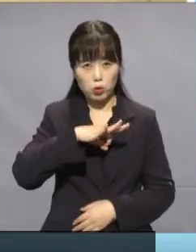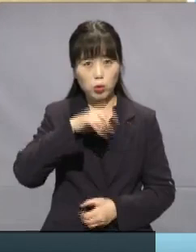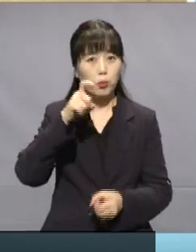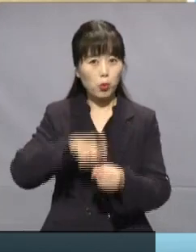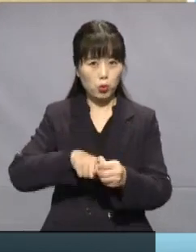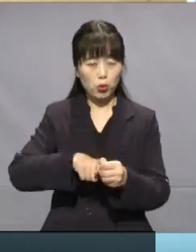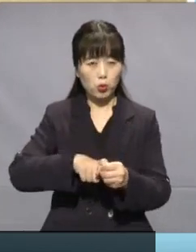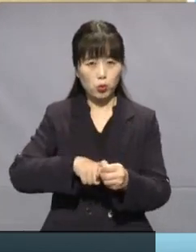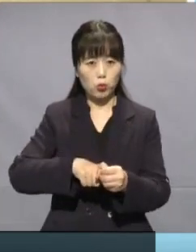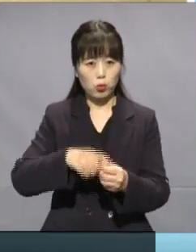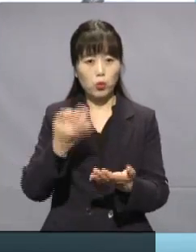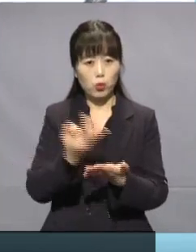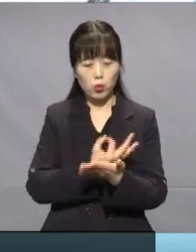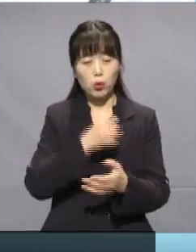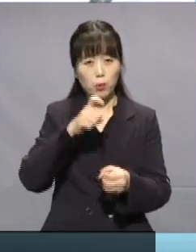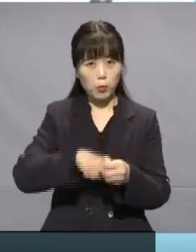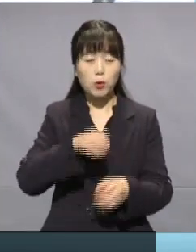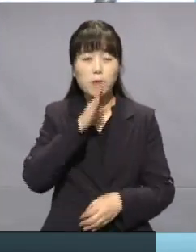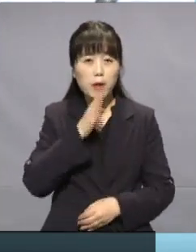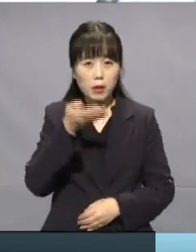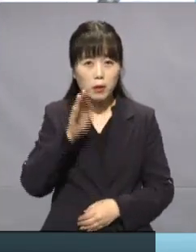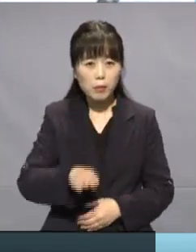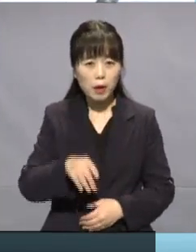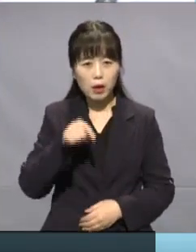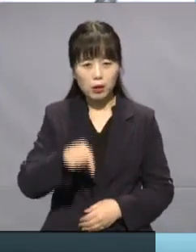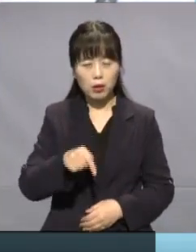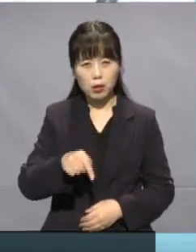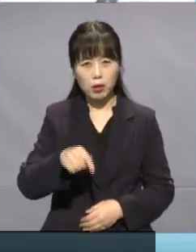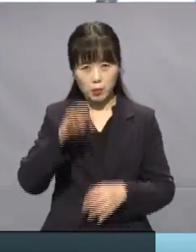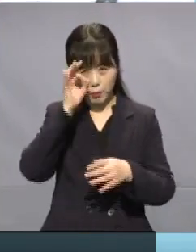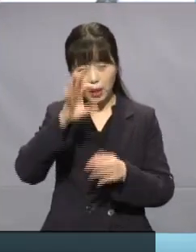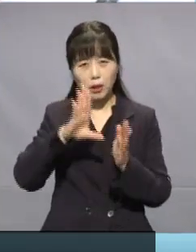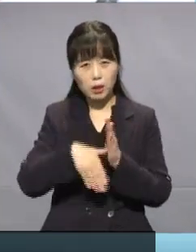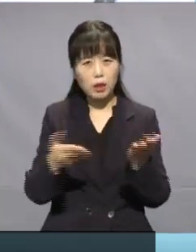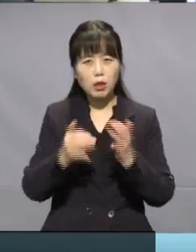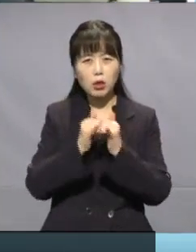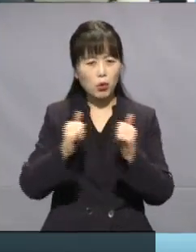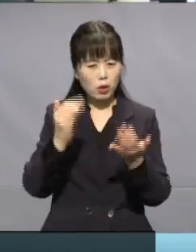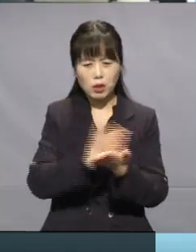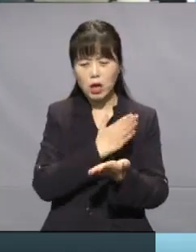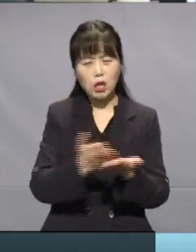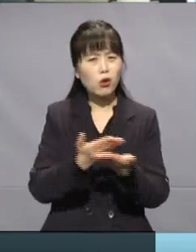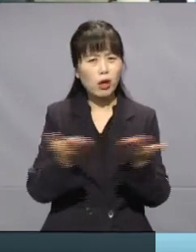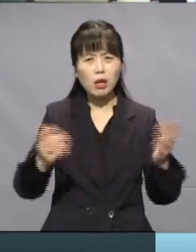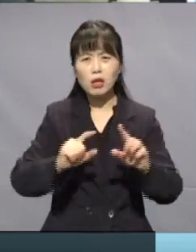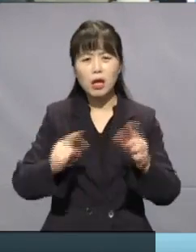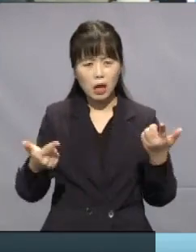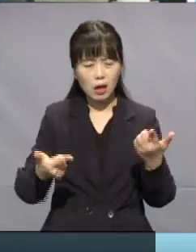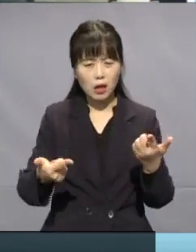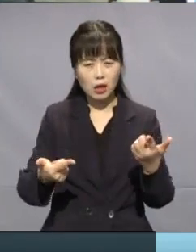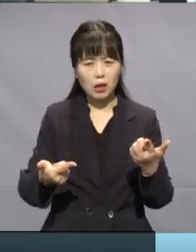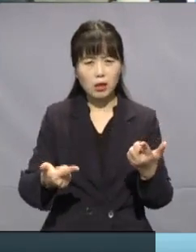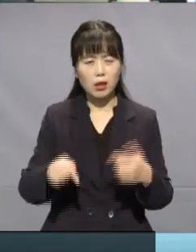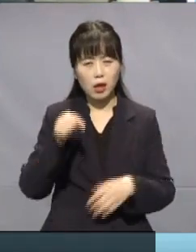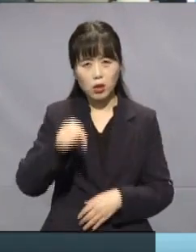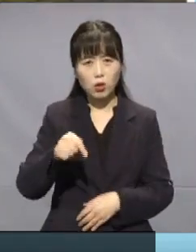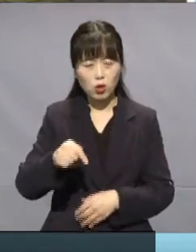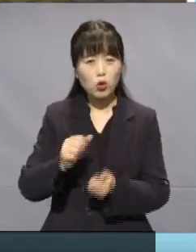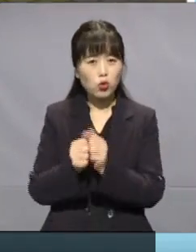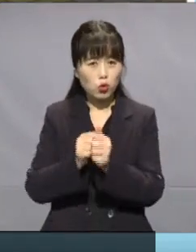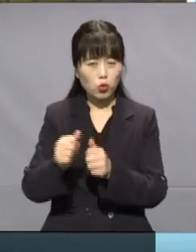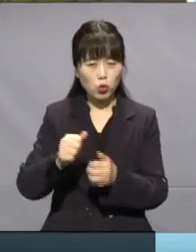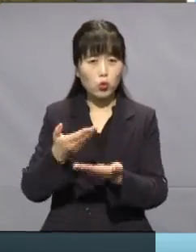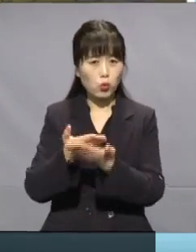부분들이 있으니까 뭐 많이 나는 건 좋지만 그렇다고 해서 직원들이 나눠 갖는게 아니고 주주환원을 해야죠 그래서 주주